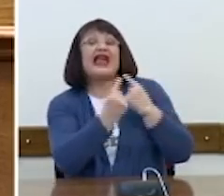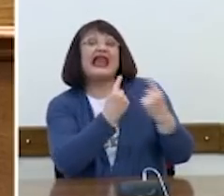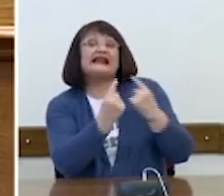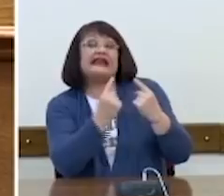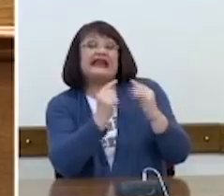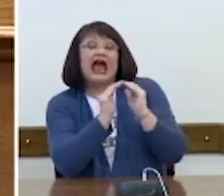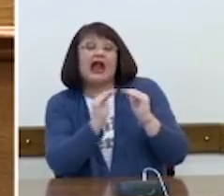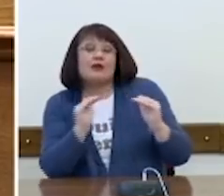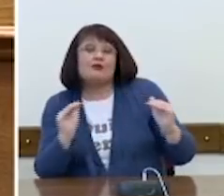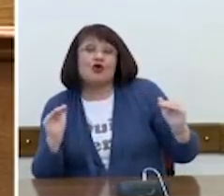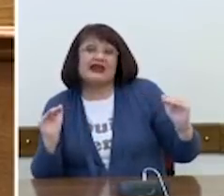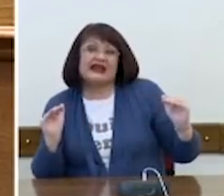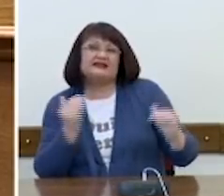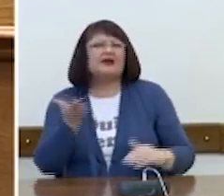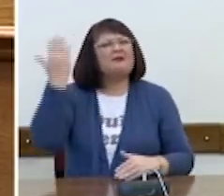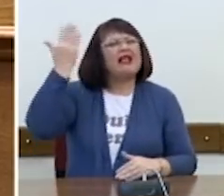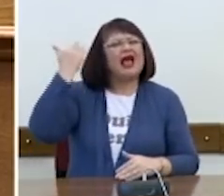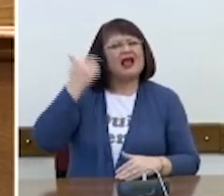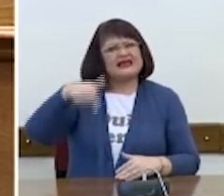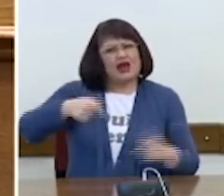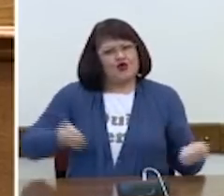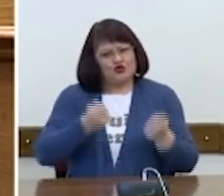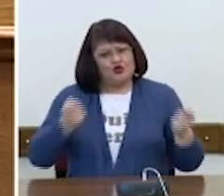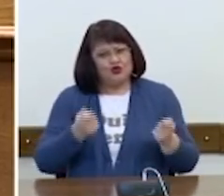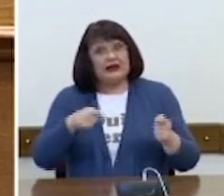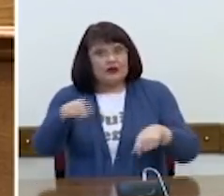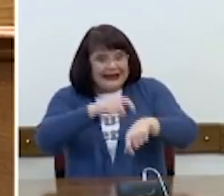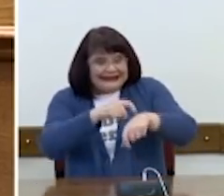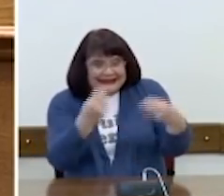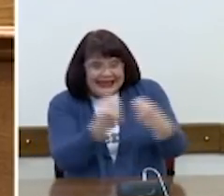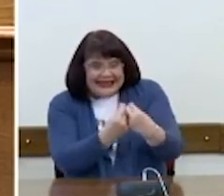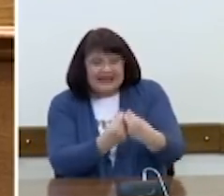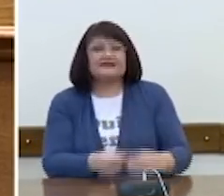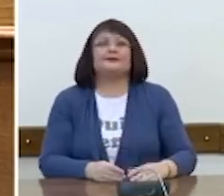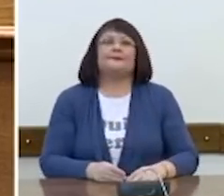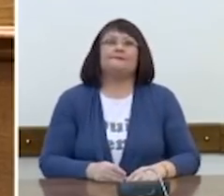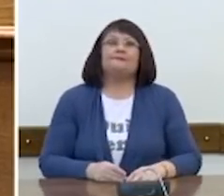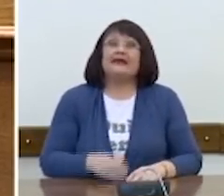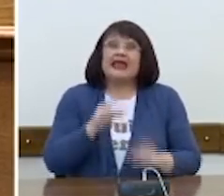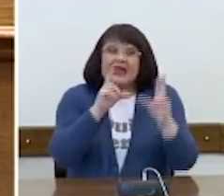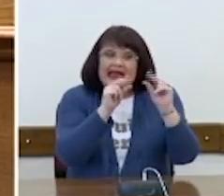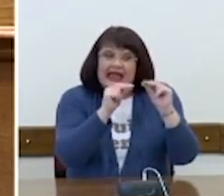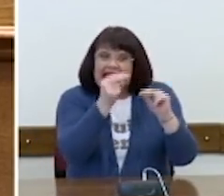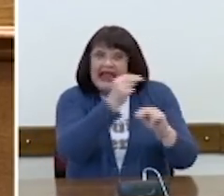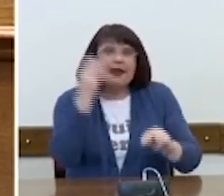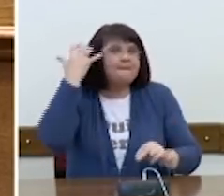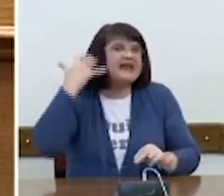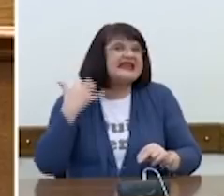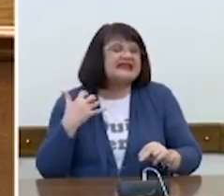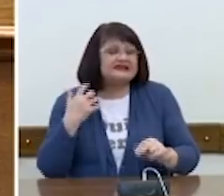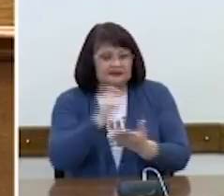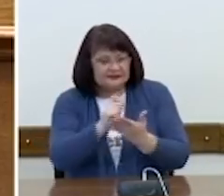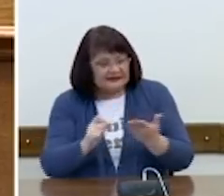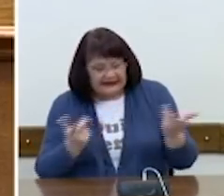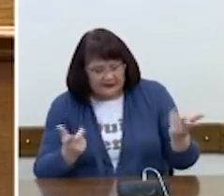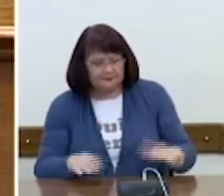σε προετών γεγονότα, είναι εξαιρετικά επίκαιρο. Λέει λοιπόν τα εξής χαρακτηριστικά ο Μίκης.